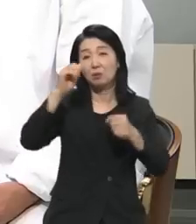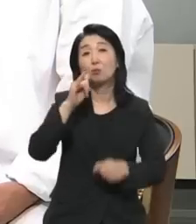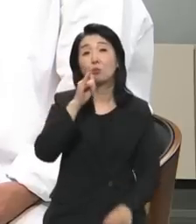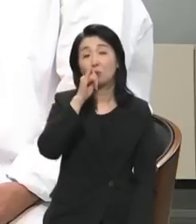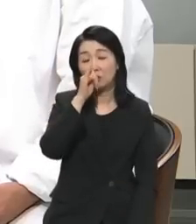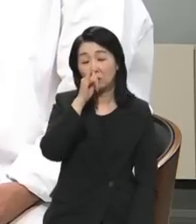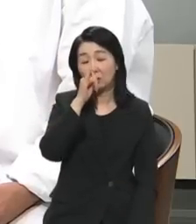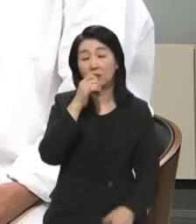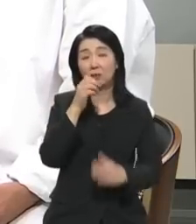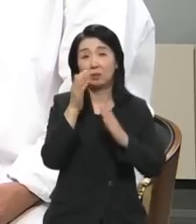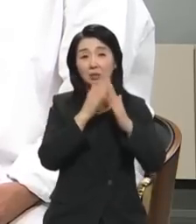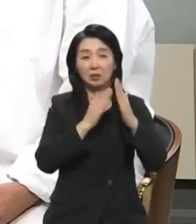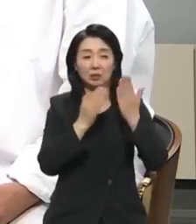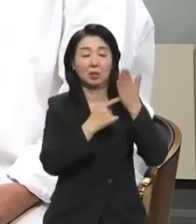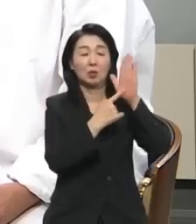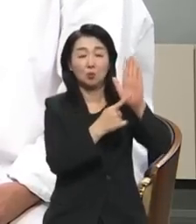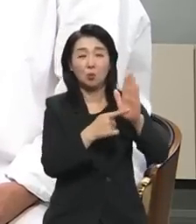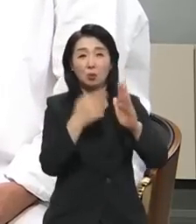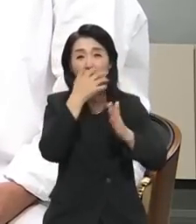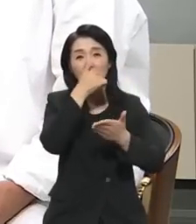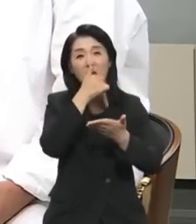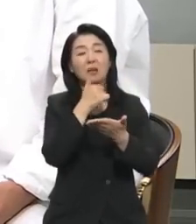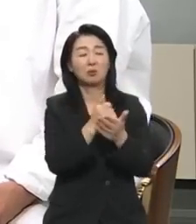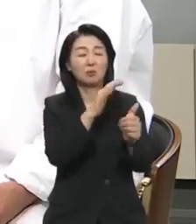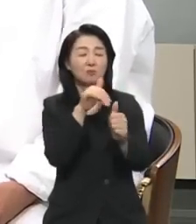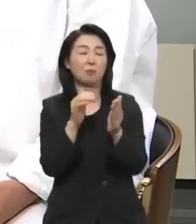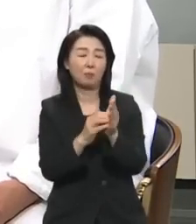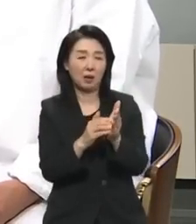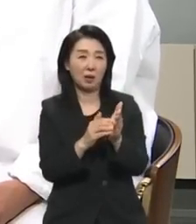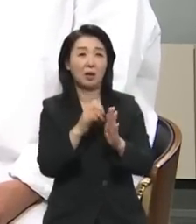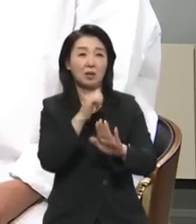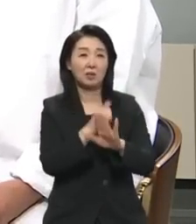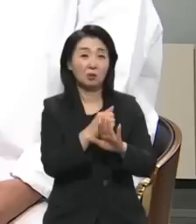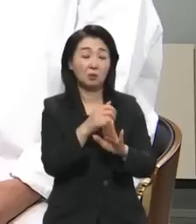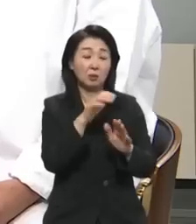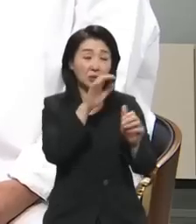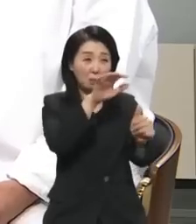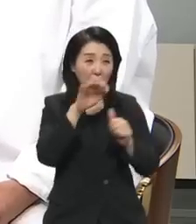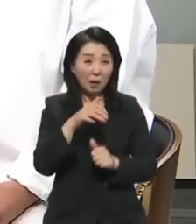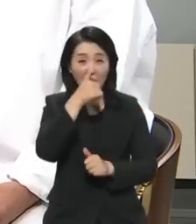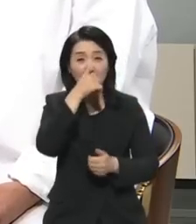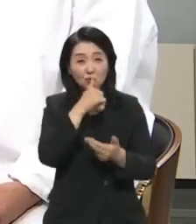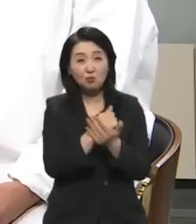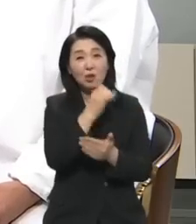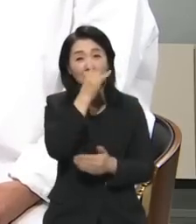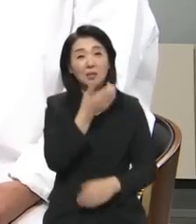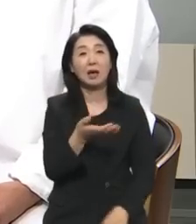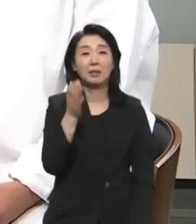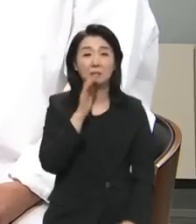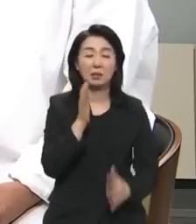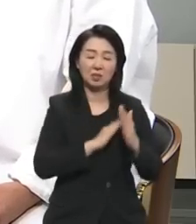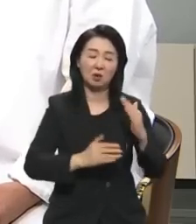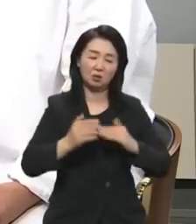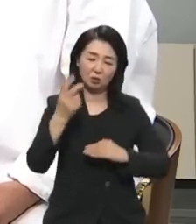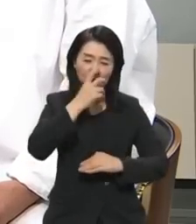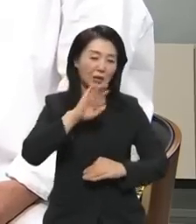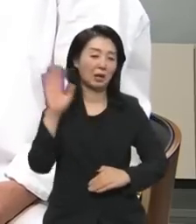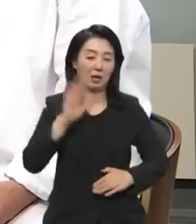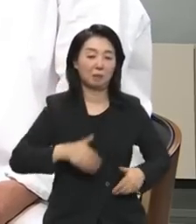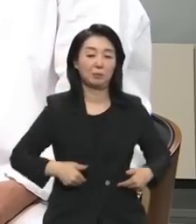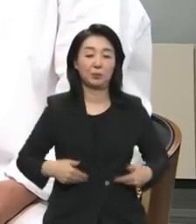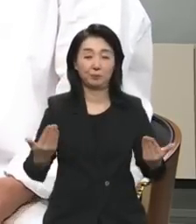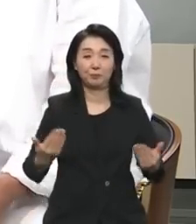검찰은 지드래곤을 입건 유해 하면서 사건을 마무리했습니다 그니까 입권 유효하면 범죄 혐의는 있지만 정식 수사 단계까진 아니다 뭐